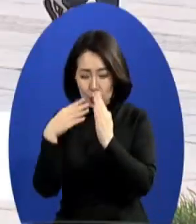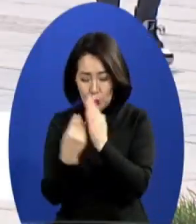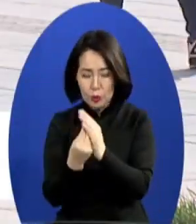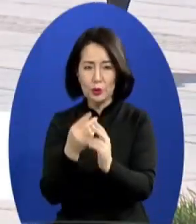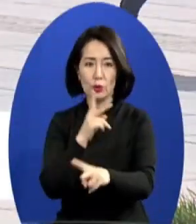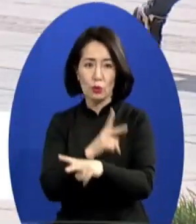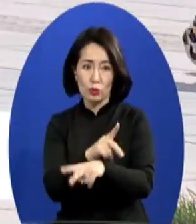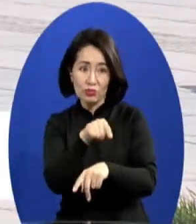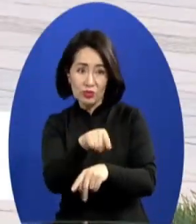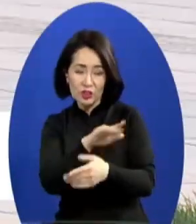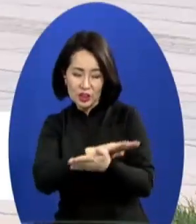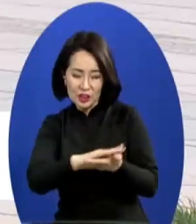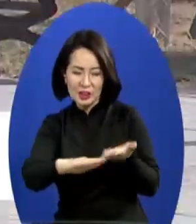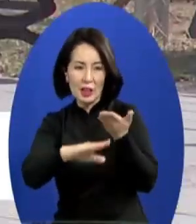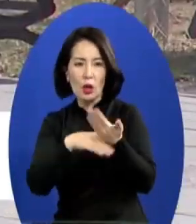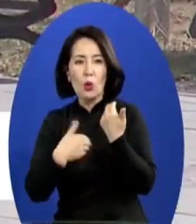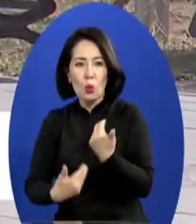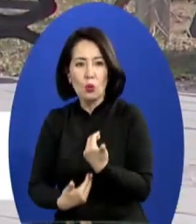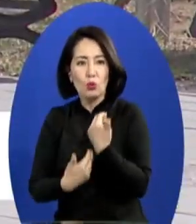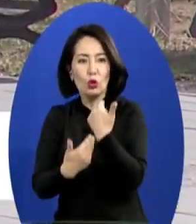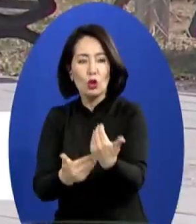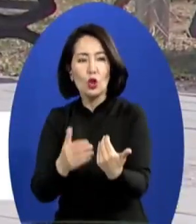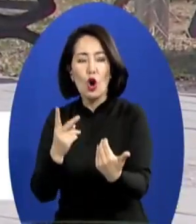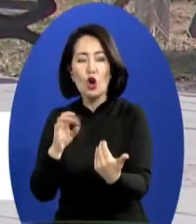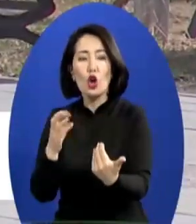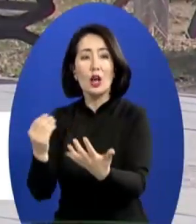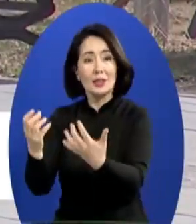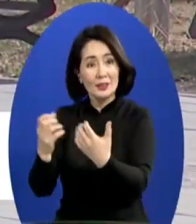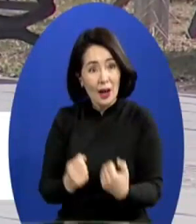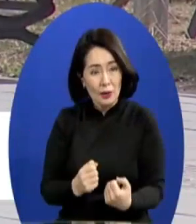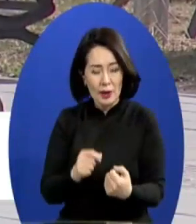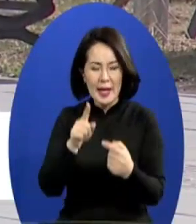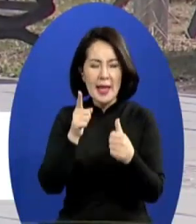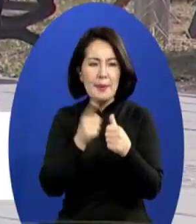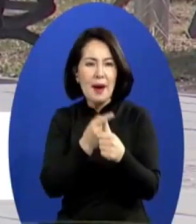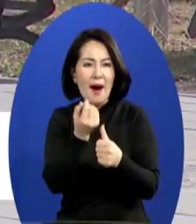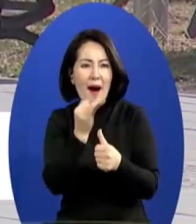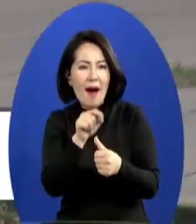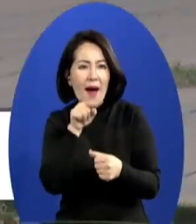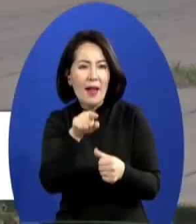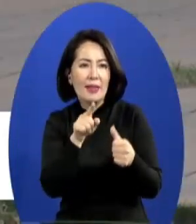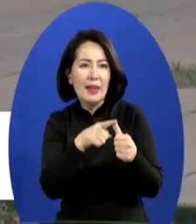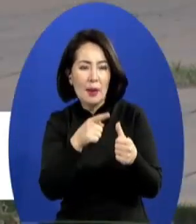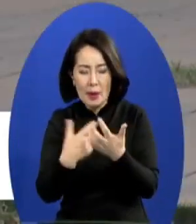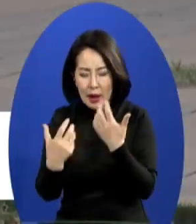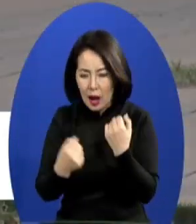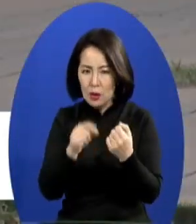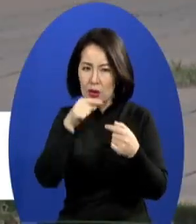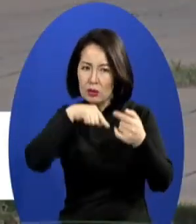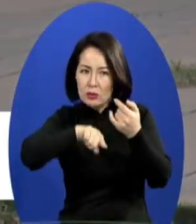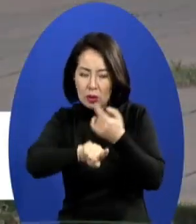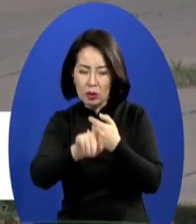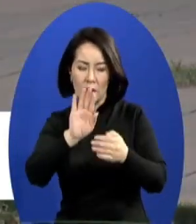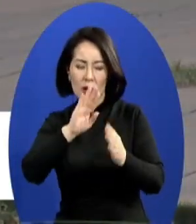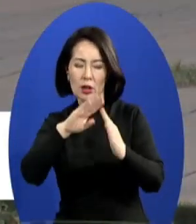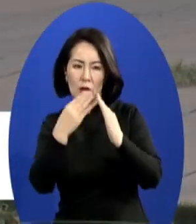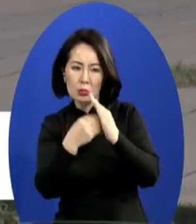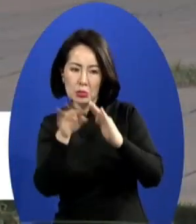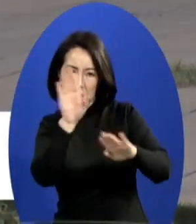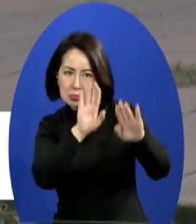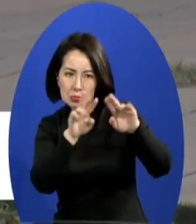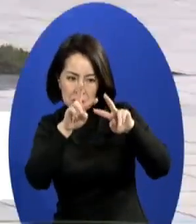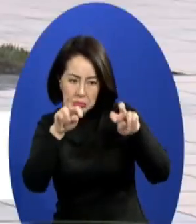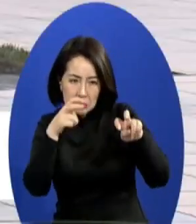найруулгын төсөлд хүүхэд үрчлэлийн асуудлыг ч багтаасан байна. Хин гэдэг айл хүүхэд өргөж авах хүсэл тавь, тэдний гэр бүлийн нөхцөл байдал зэргийг нь ч